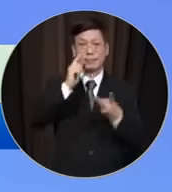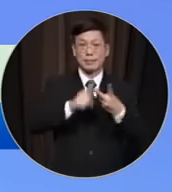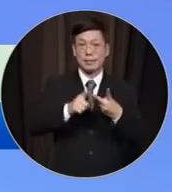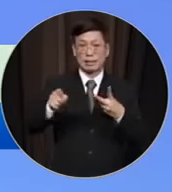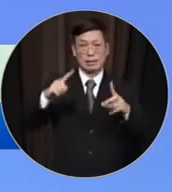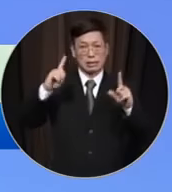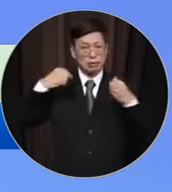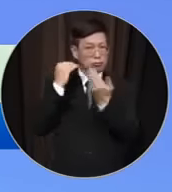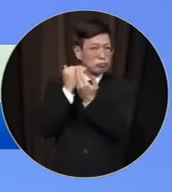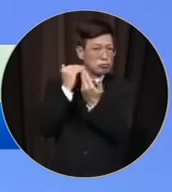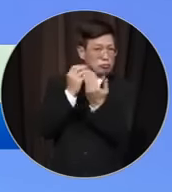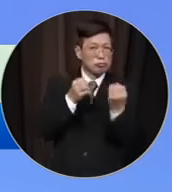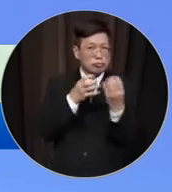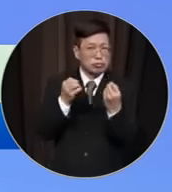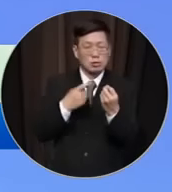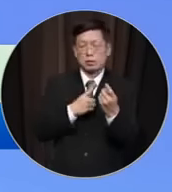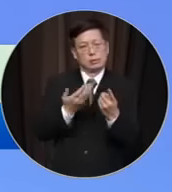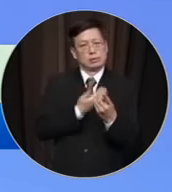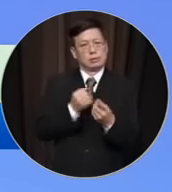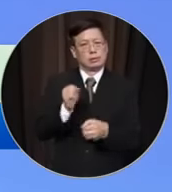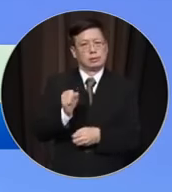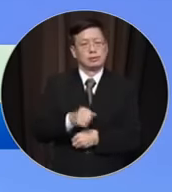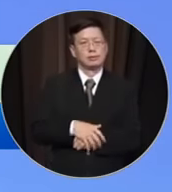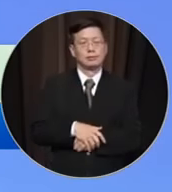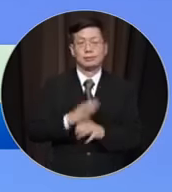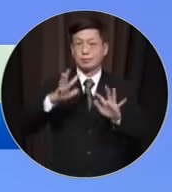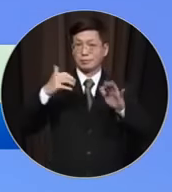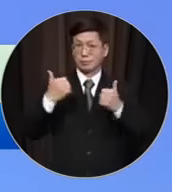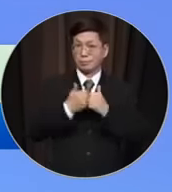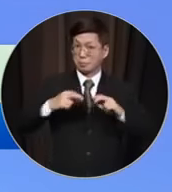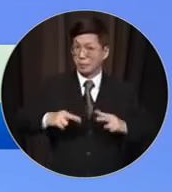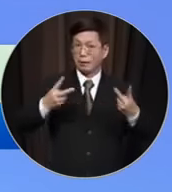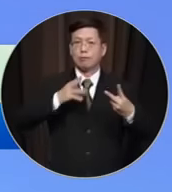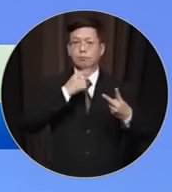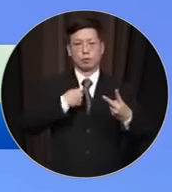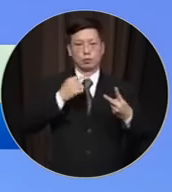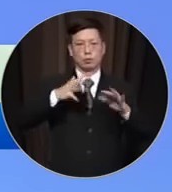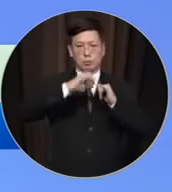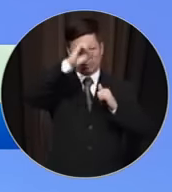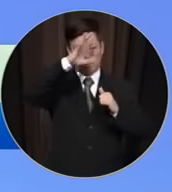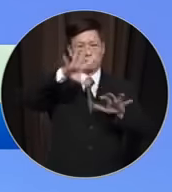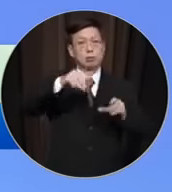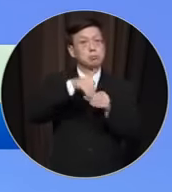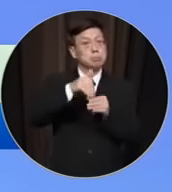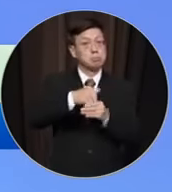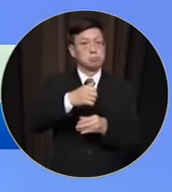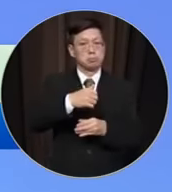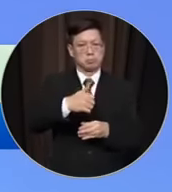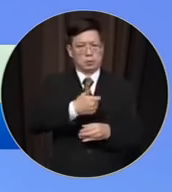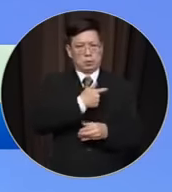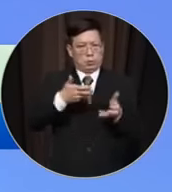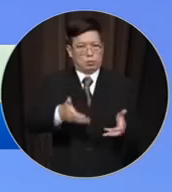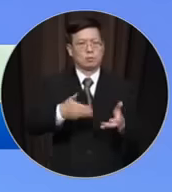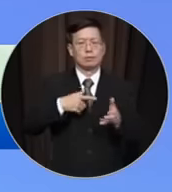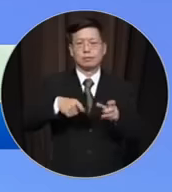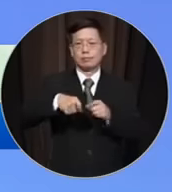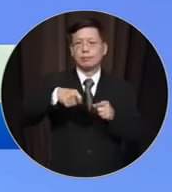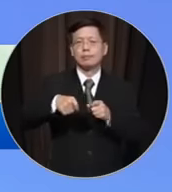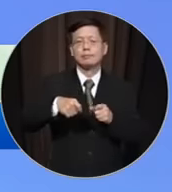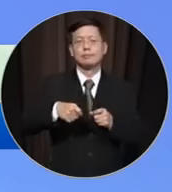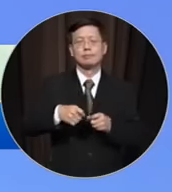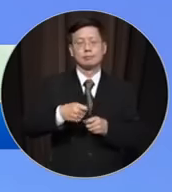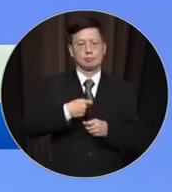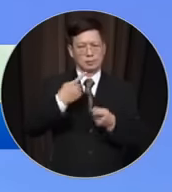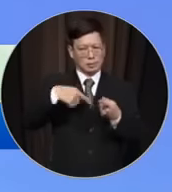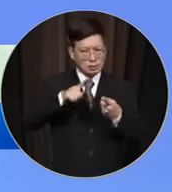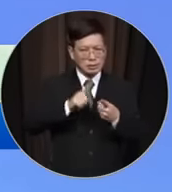不透明的协商感到不能接受，所以国会改革是我们国民党这次选举当中相当重要的政见。要透